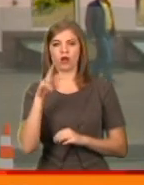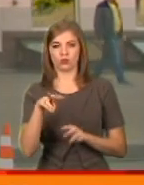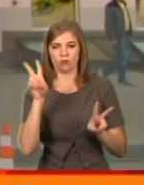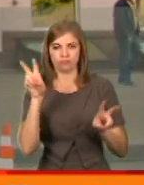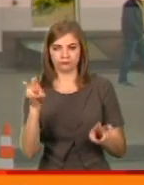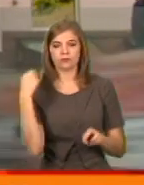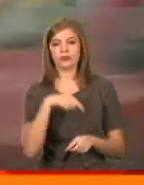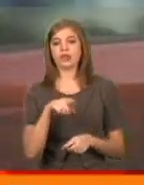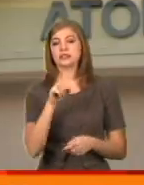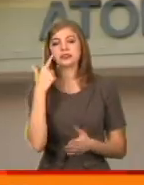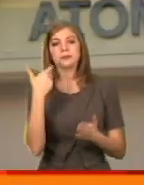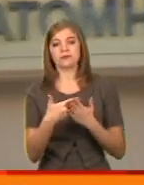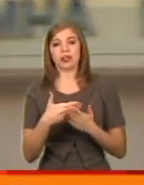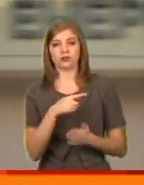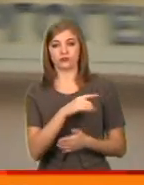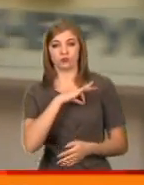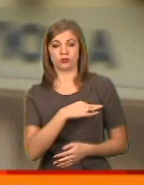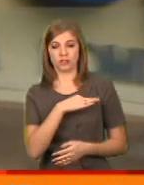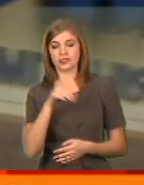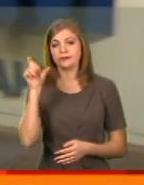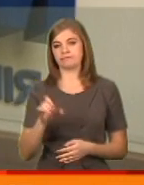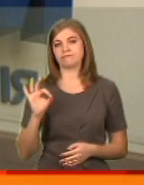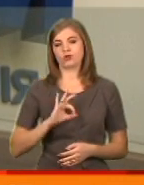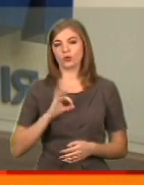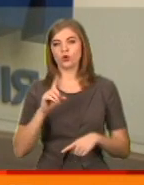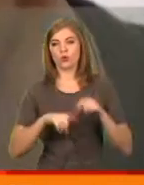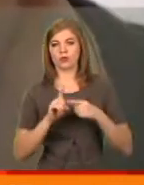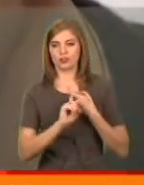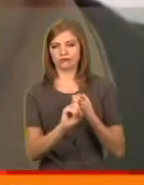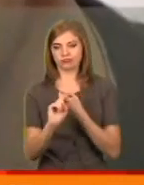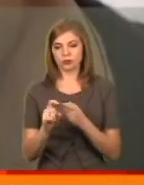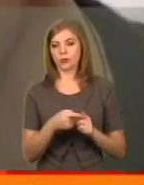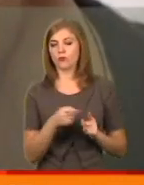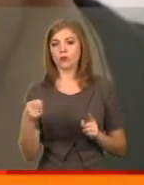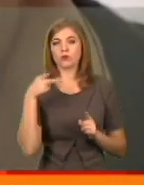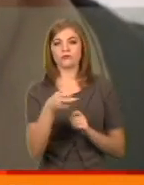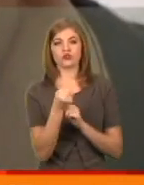Віссаріона Кіма. За версією слідства, пан Артем, користуючись родинними зв'язками протягом